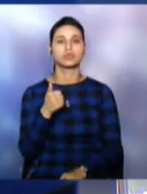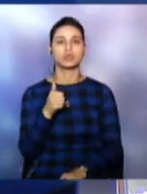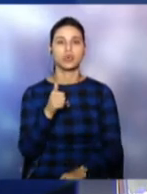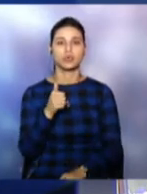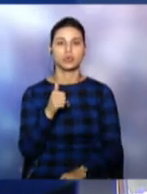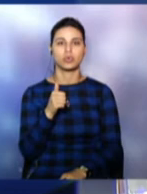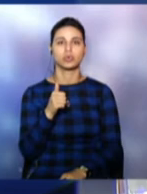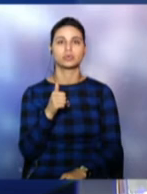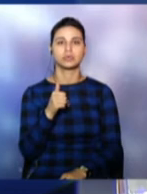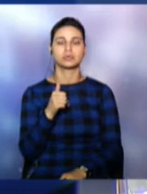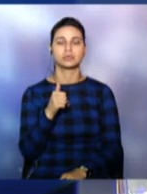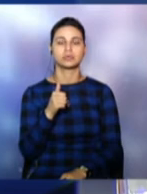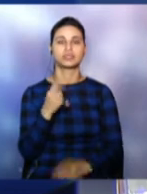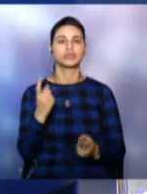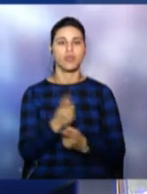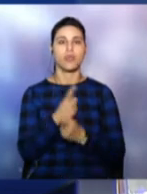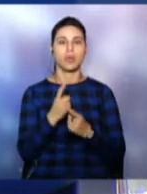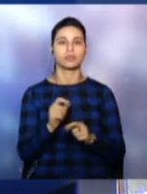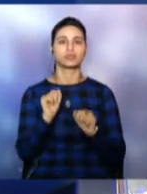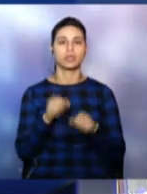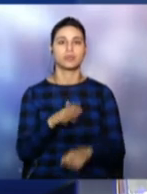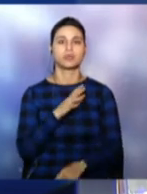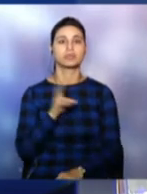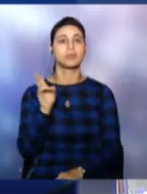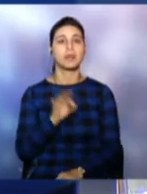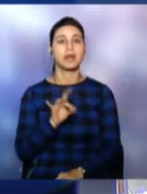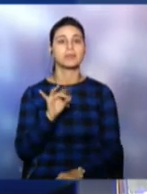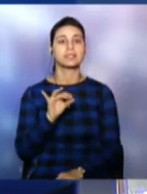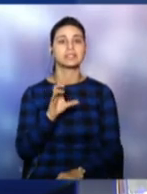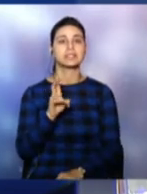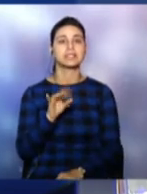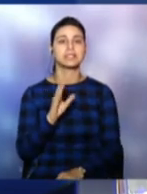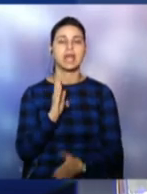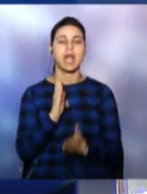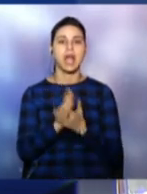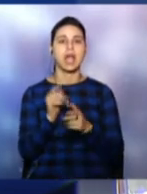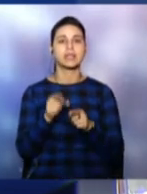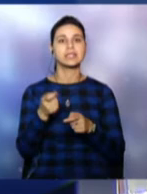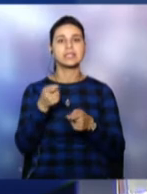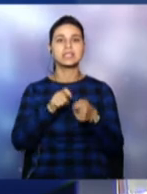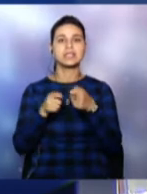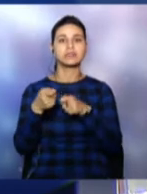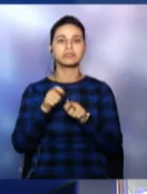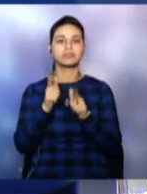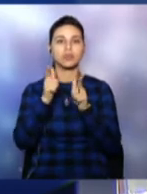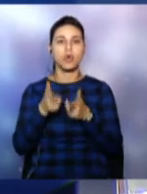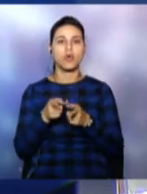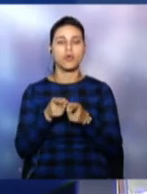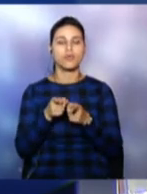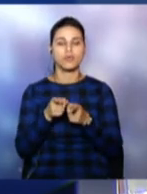ცილის ალტერნატივა ბუნებრივი. მაგრამ რისკს წარმოადგენს გენმოდიფიცირებული სოიოს